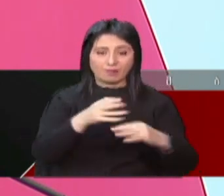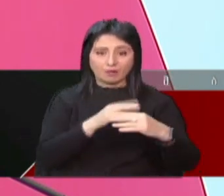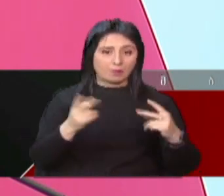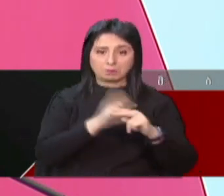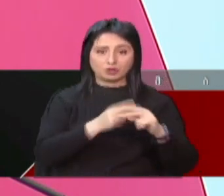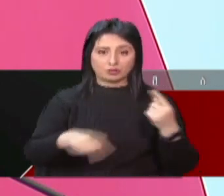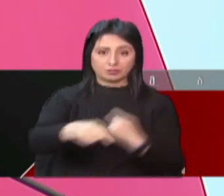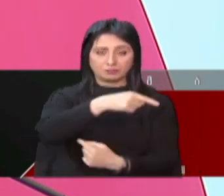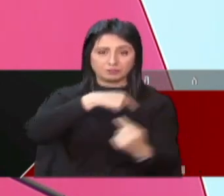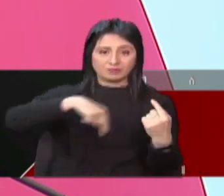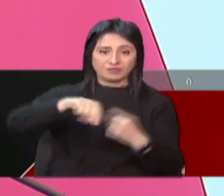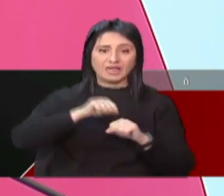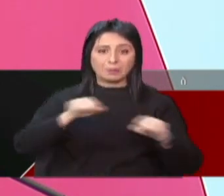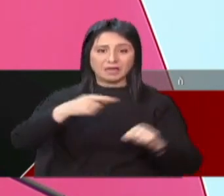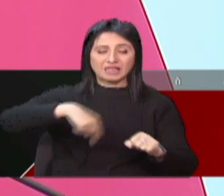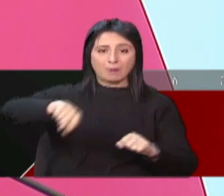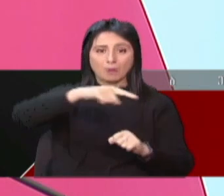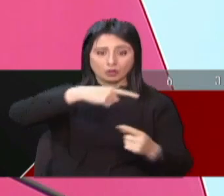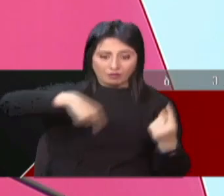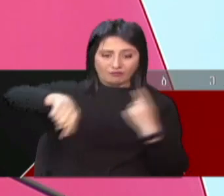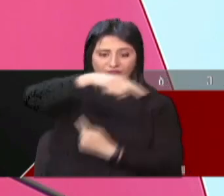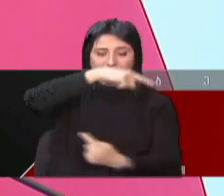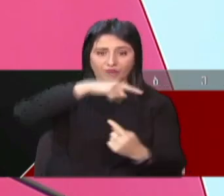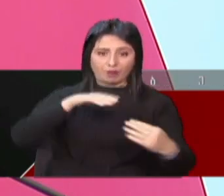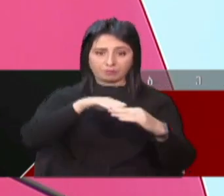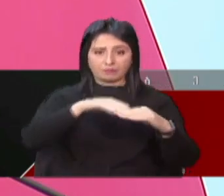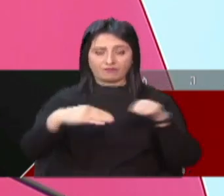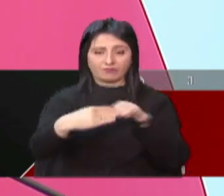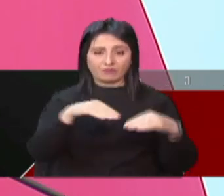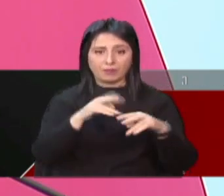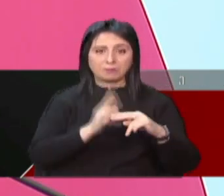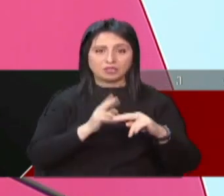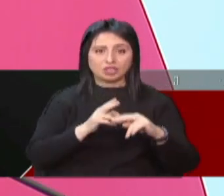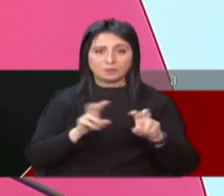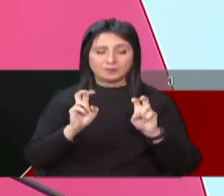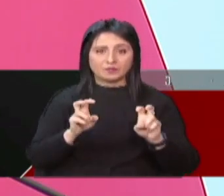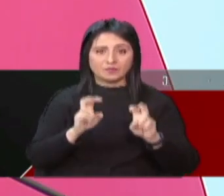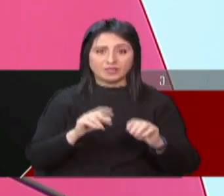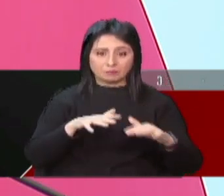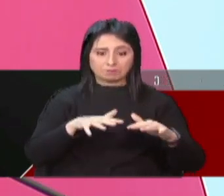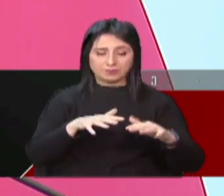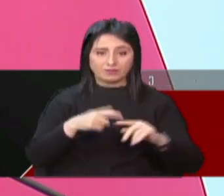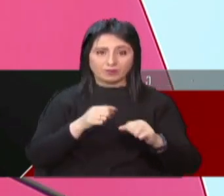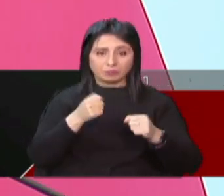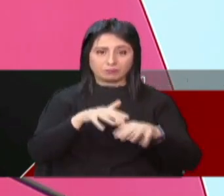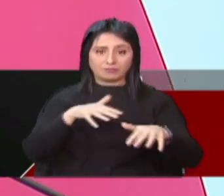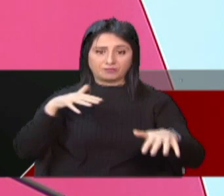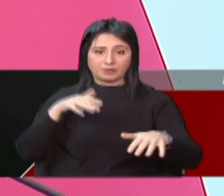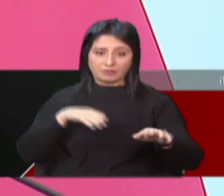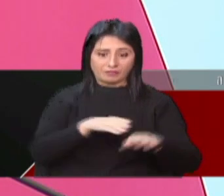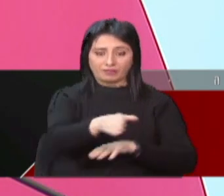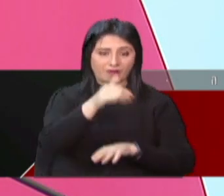შეუფერხებელ გადაადგილებას. Წრიულზე ეს ნაკადები ერთად იყრის თავს და ეგრეთ წოდებული ძაბრიჩდება, რაც